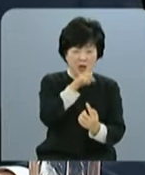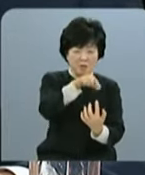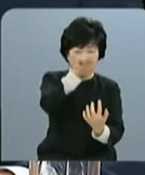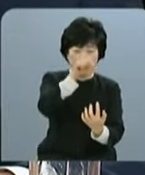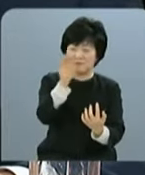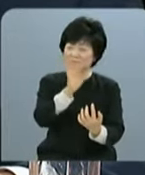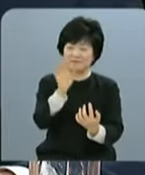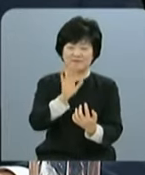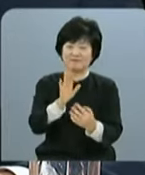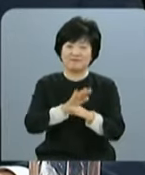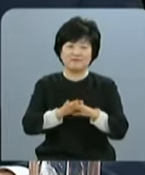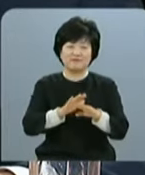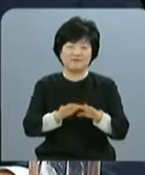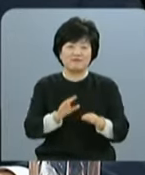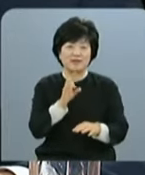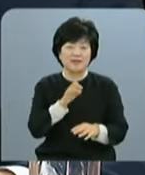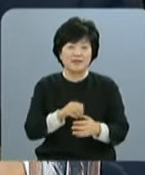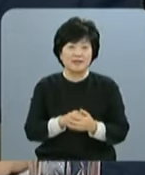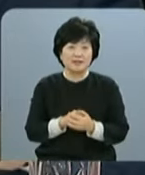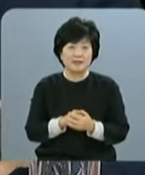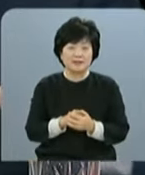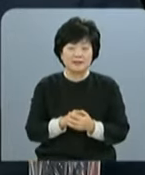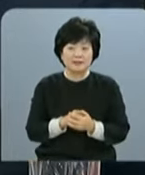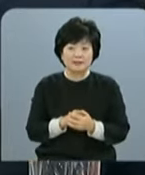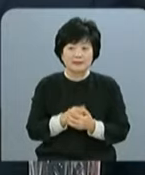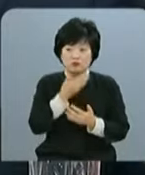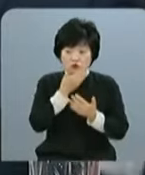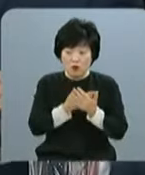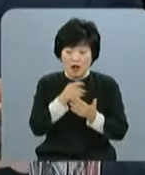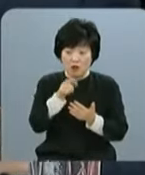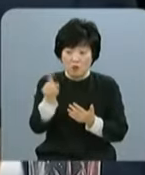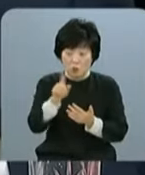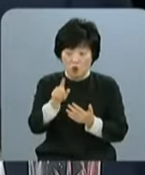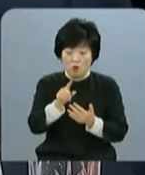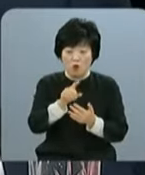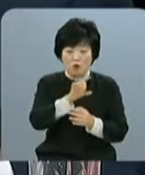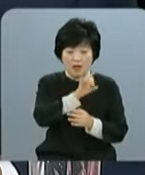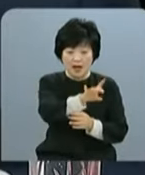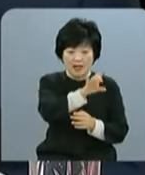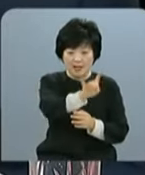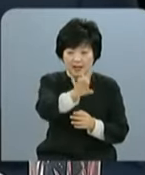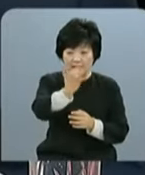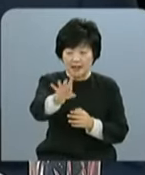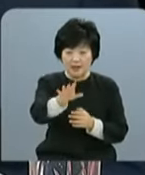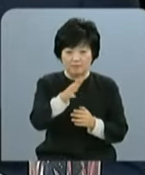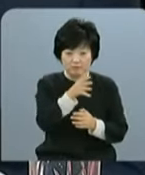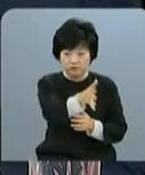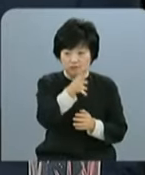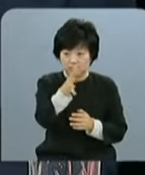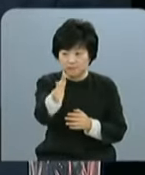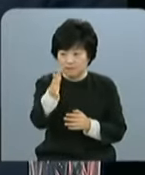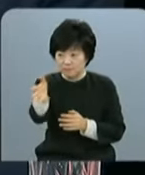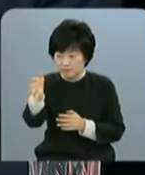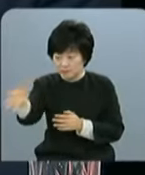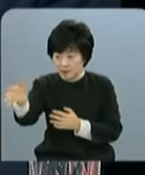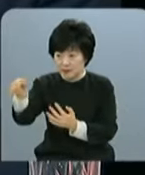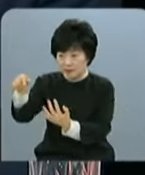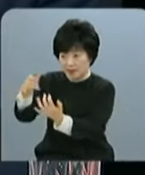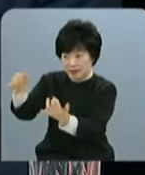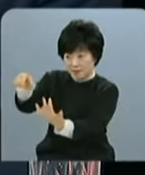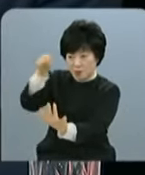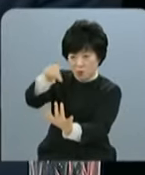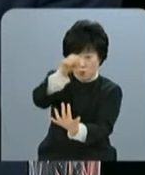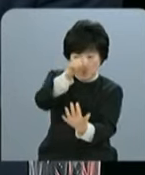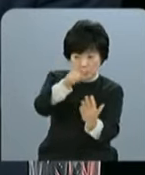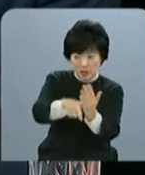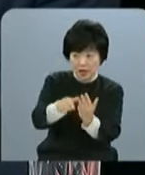대신 중요한 것들이 있겠죠. 저는 우선 각 분야에서 사람을 쓸 때는 그 분야에서